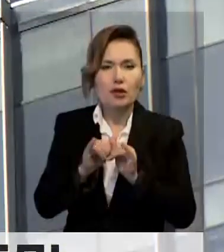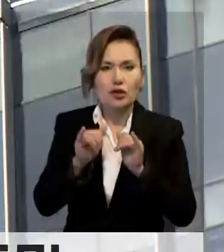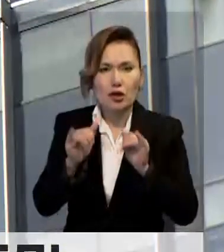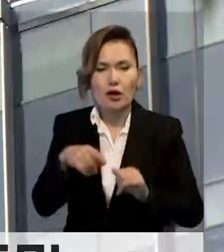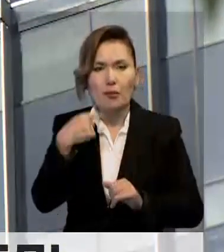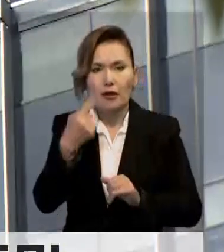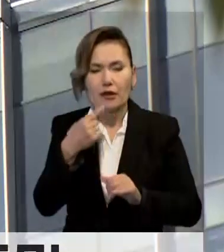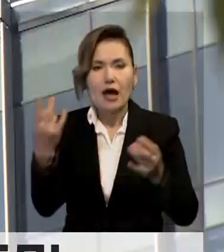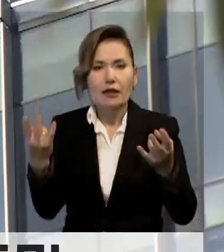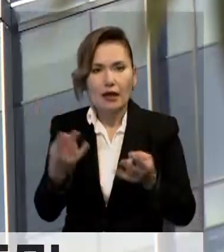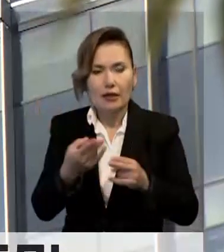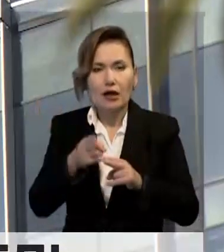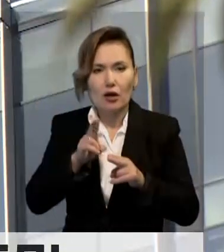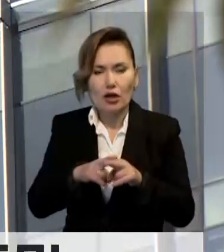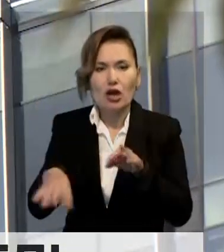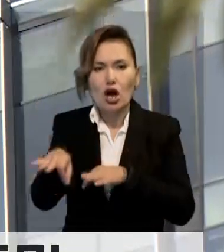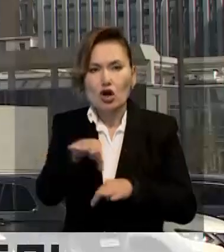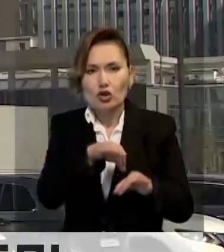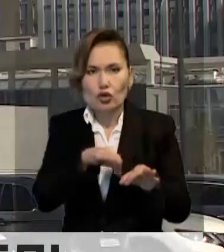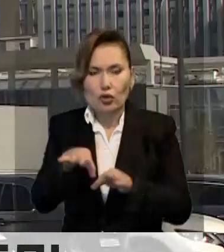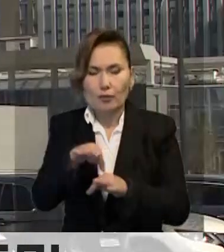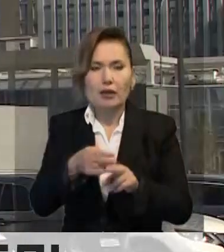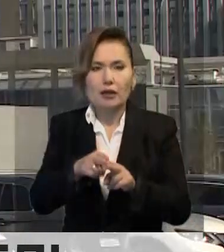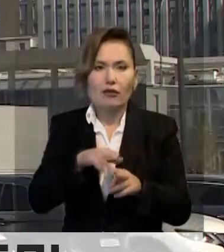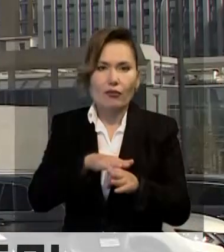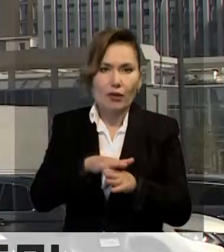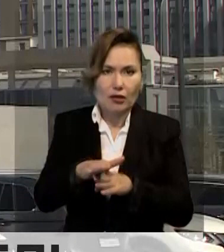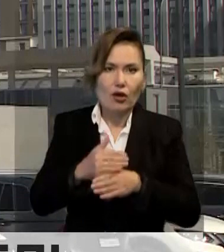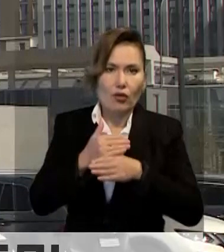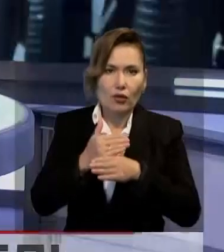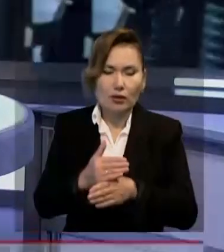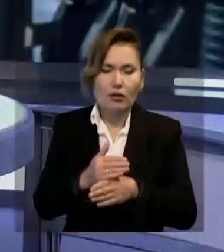керектігін ескерте отырып, аталмыш жобаларды қолдады.